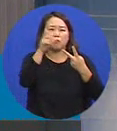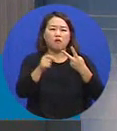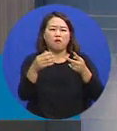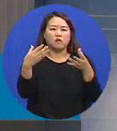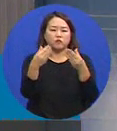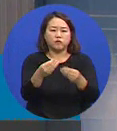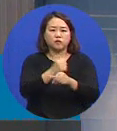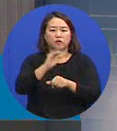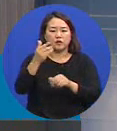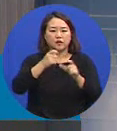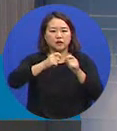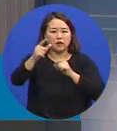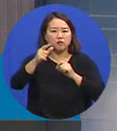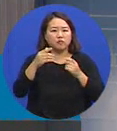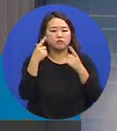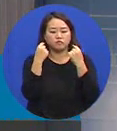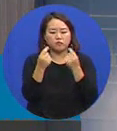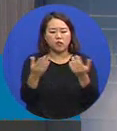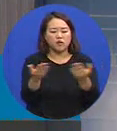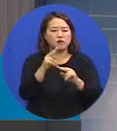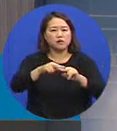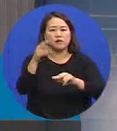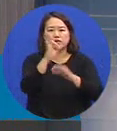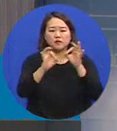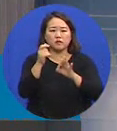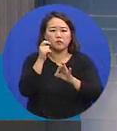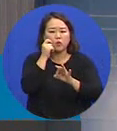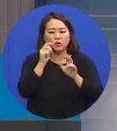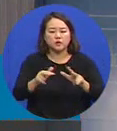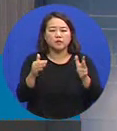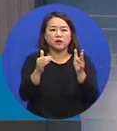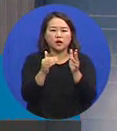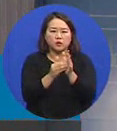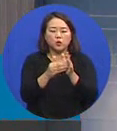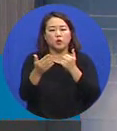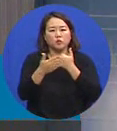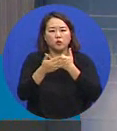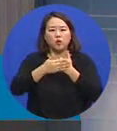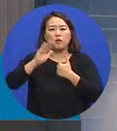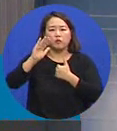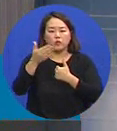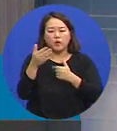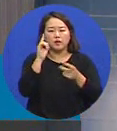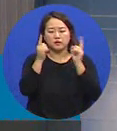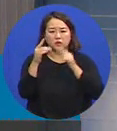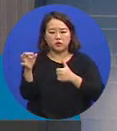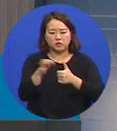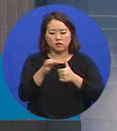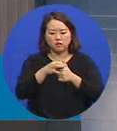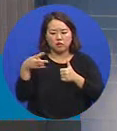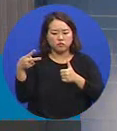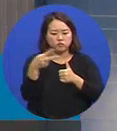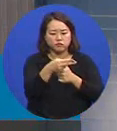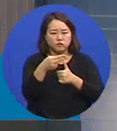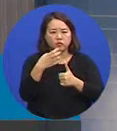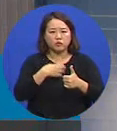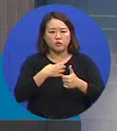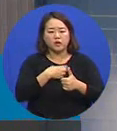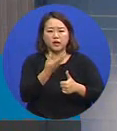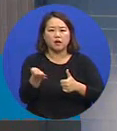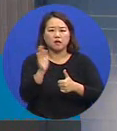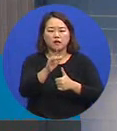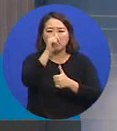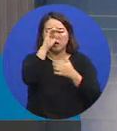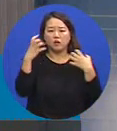여전히 일자리를 구하지 못하고 있습니다. 그나마 힘이 됐던 실업급여마저 끊기게 됐지만 정부는 당장 아무런